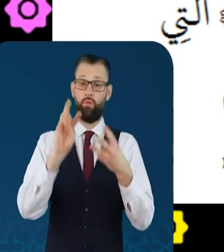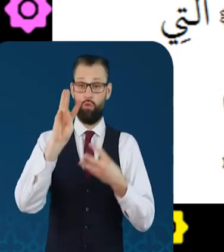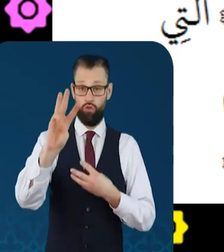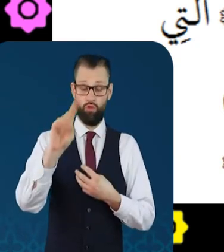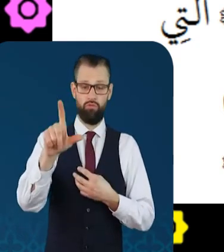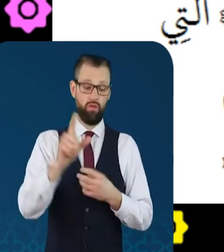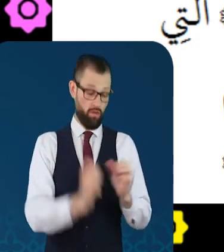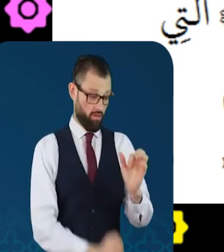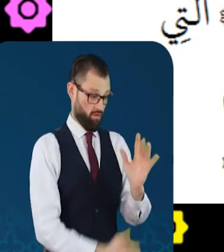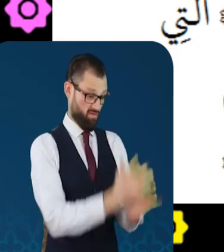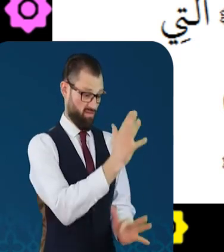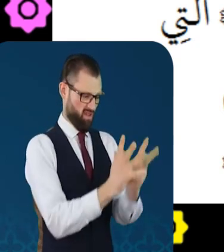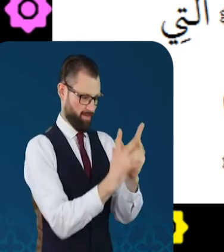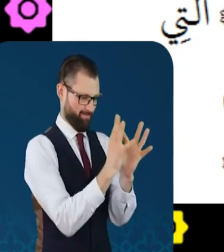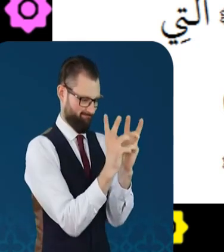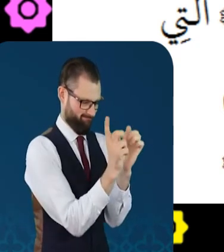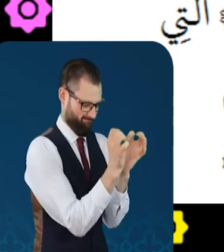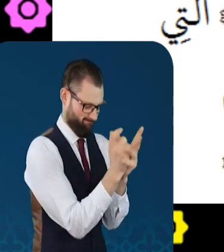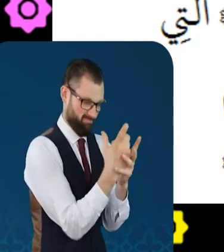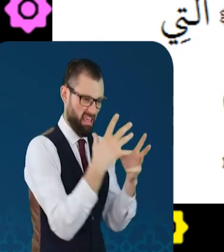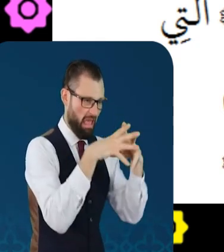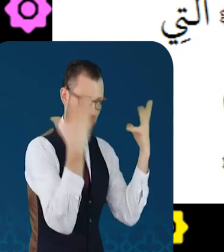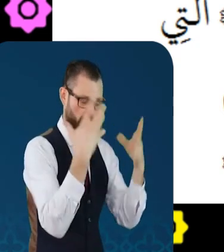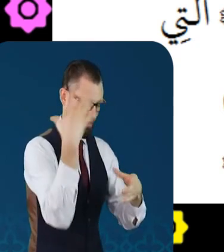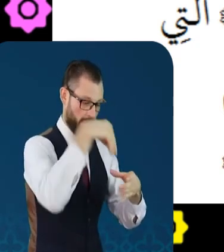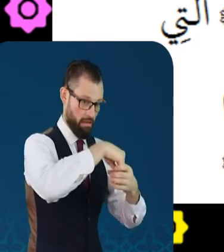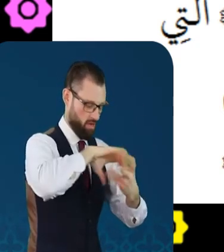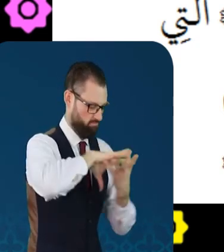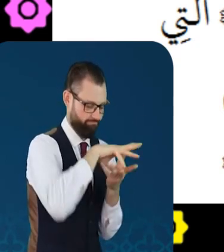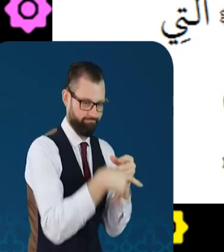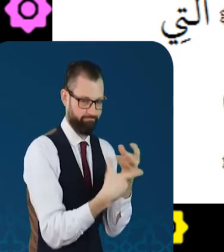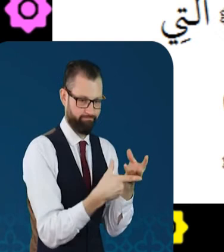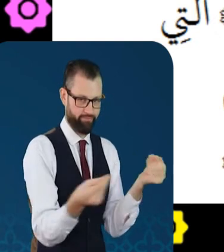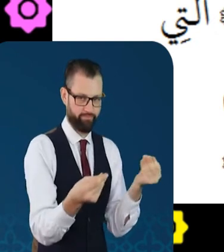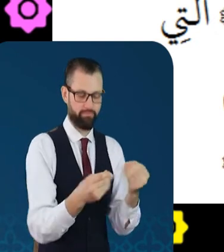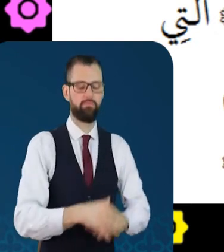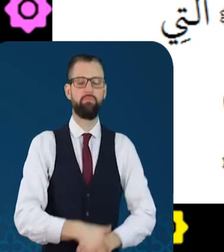تفسير الشيخ خينيا خشيخ آلا خنحال خنانقين داويقوتو